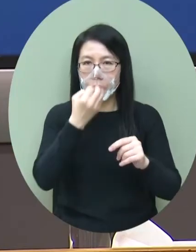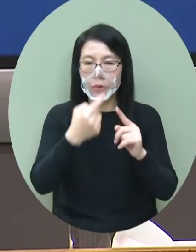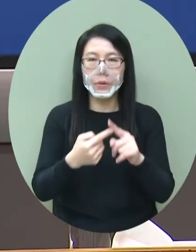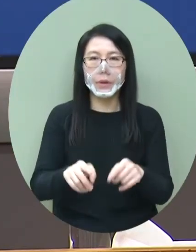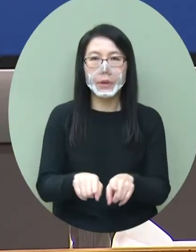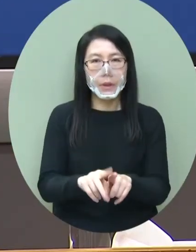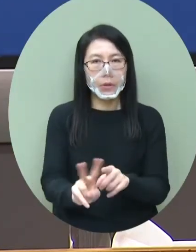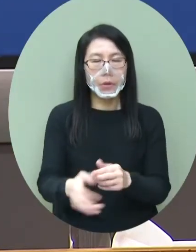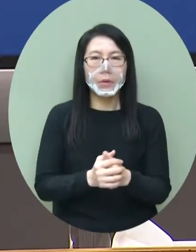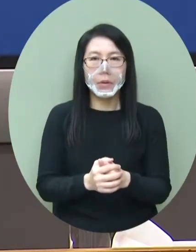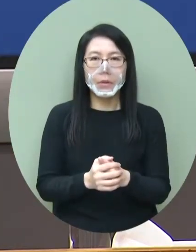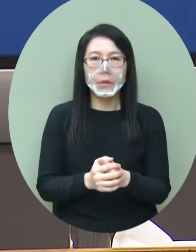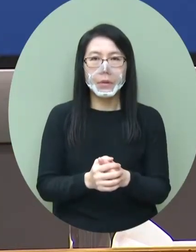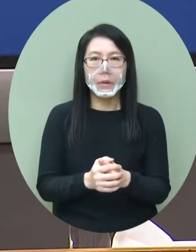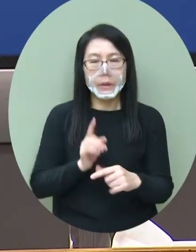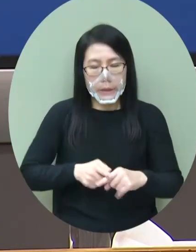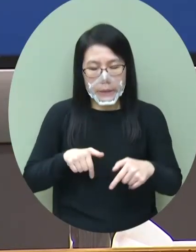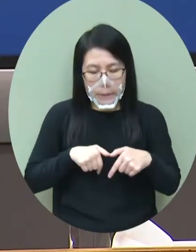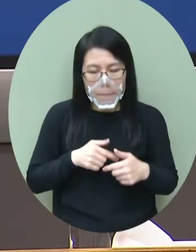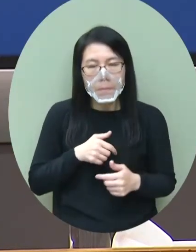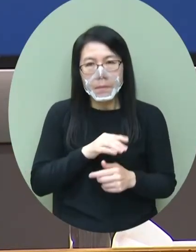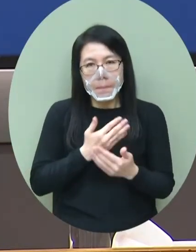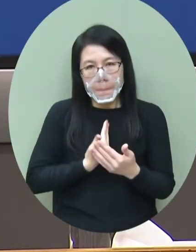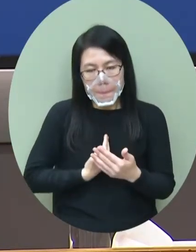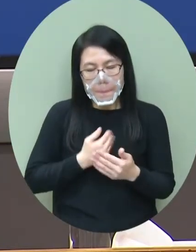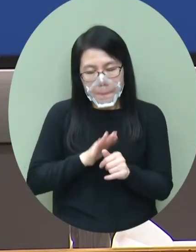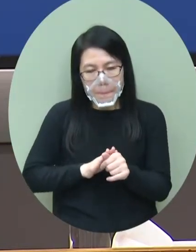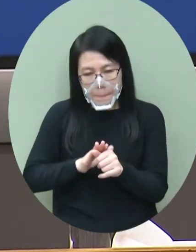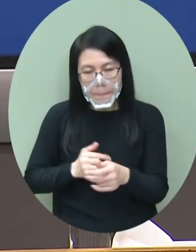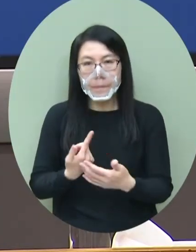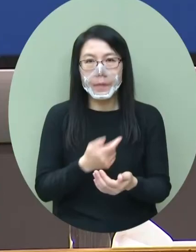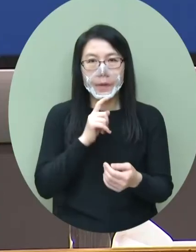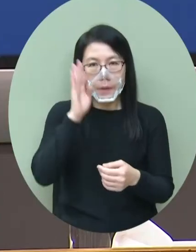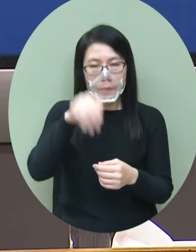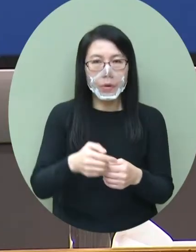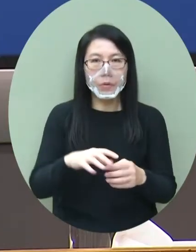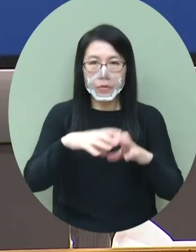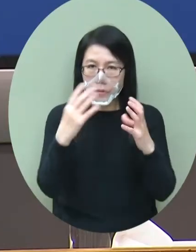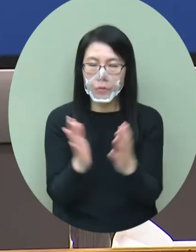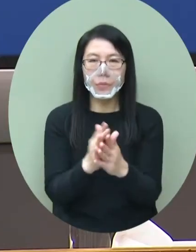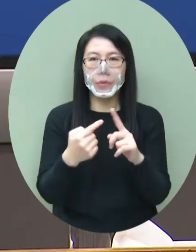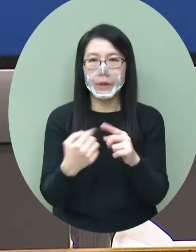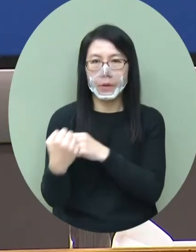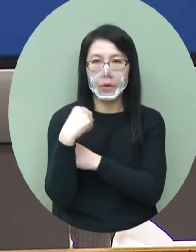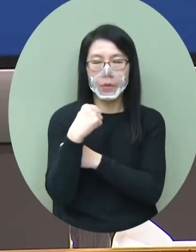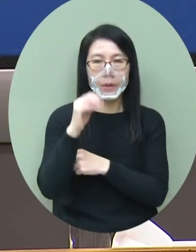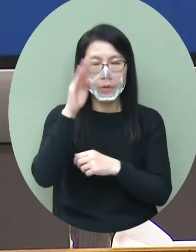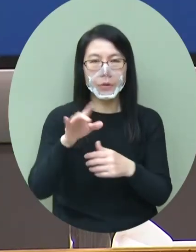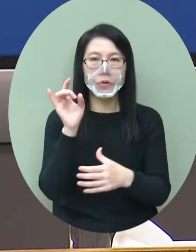是普通市民，我们都是致以深切慰问，也希望通过全程努